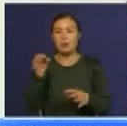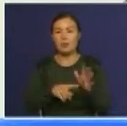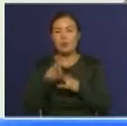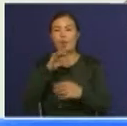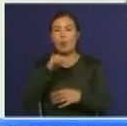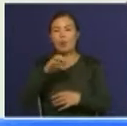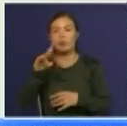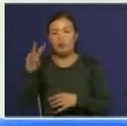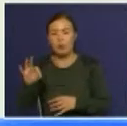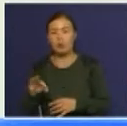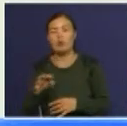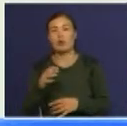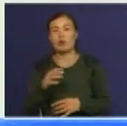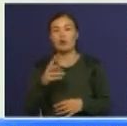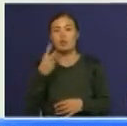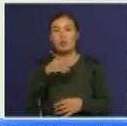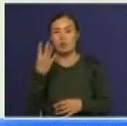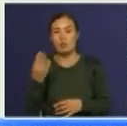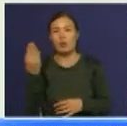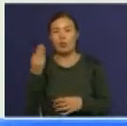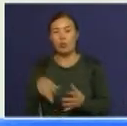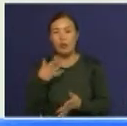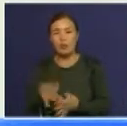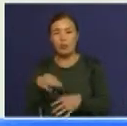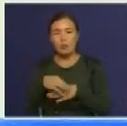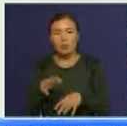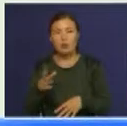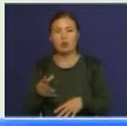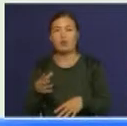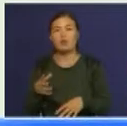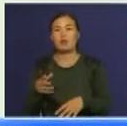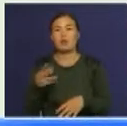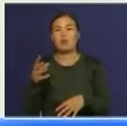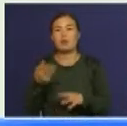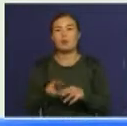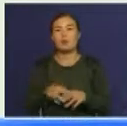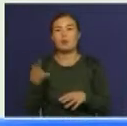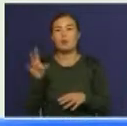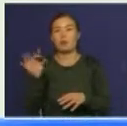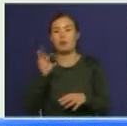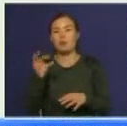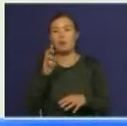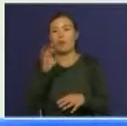Шевченко. Қазір 24-25-інде Ақтау қаласында өтеді. Біздің бұйырса 30 қазанда Оранқол ауылында өтеді.